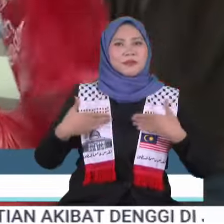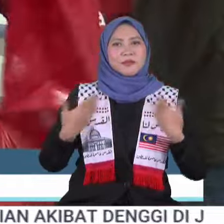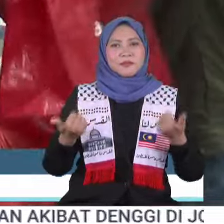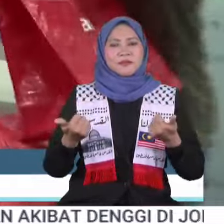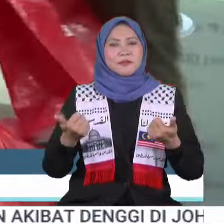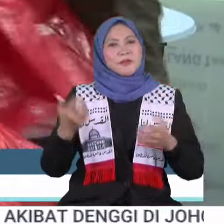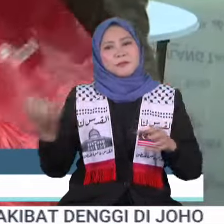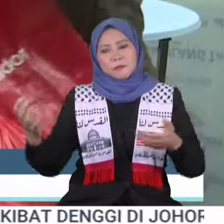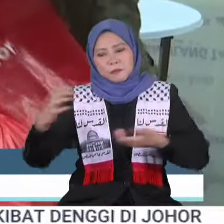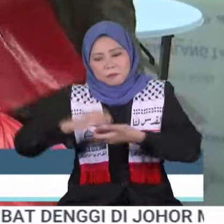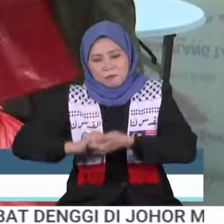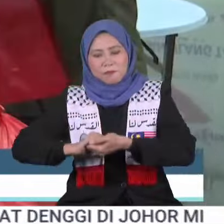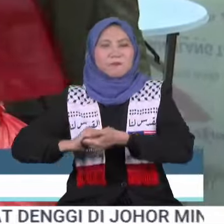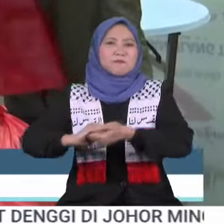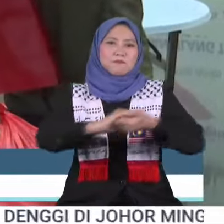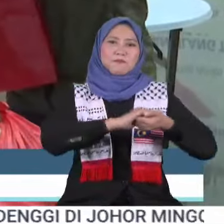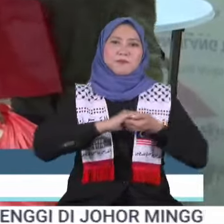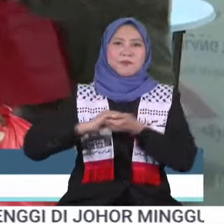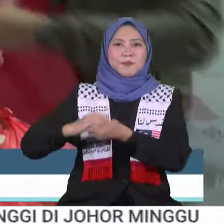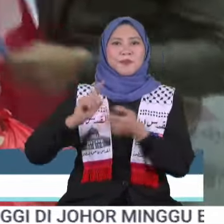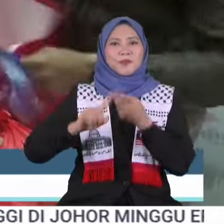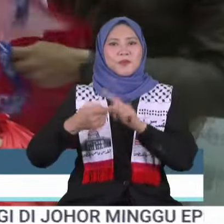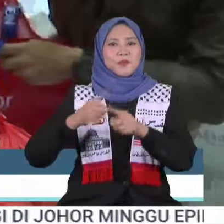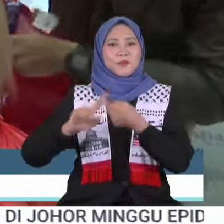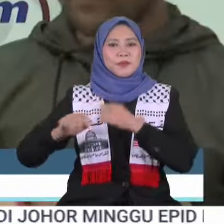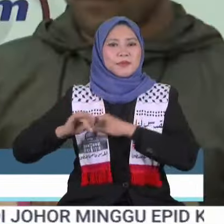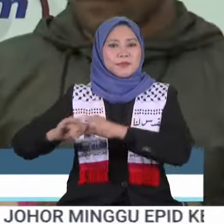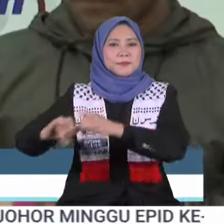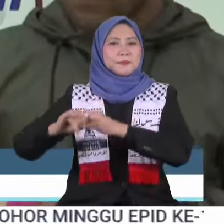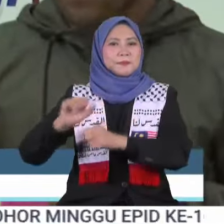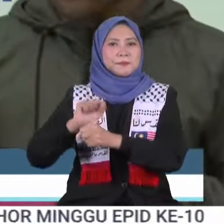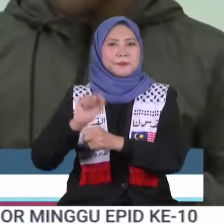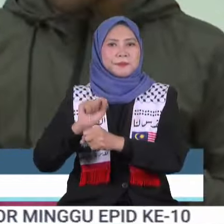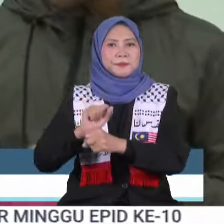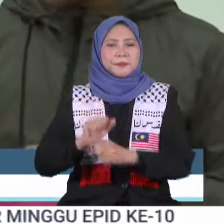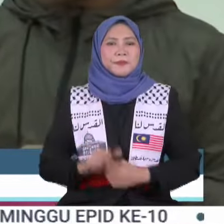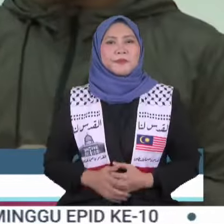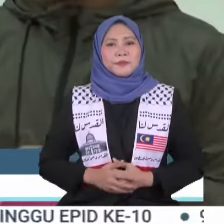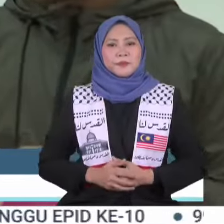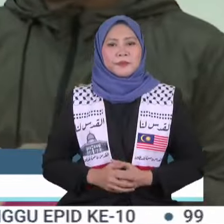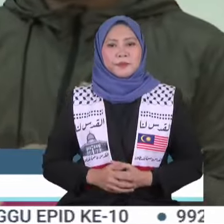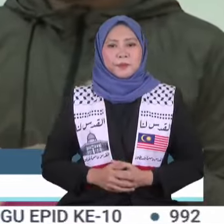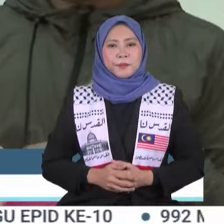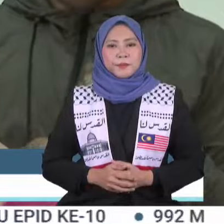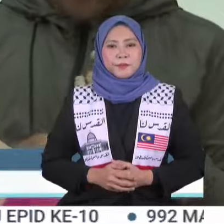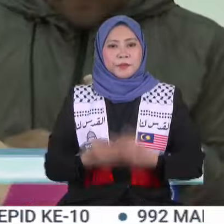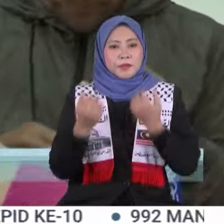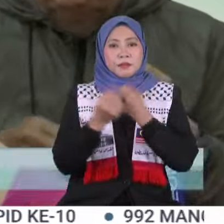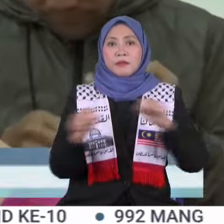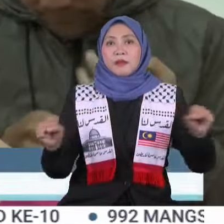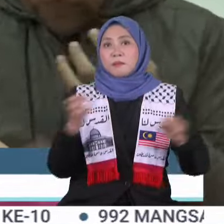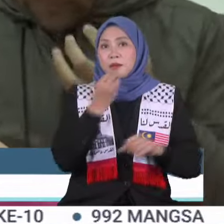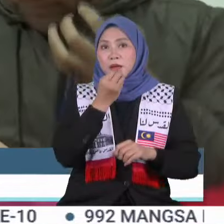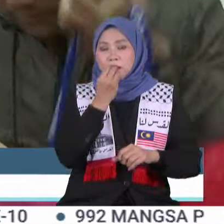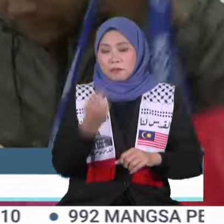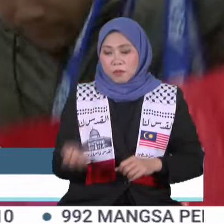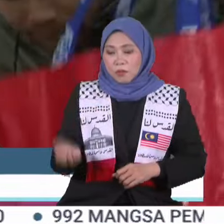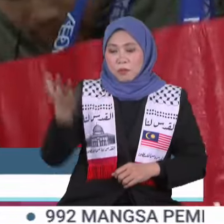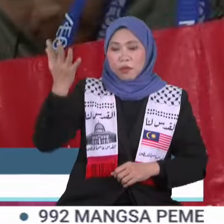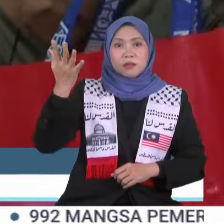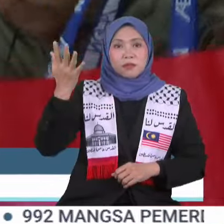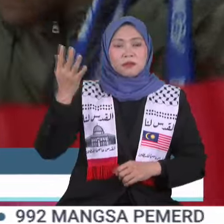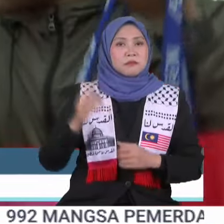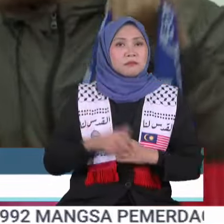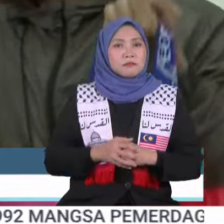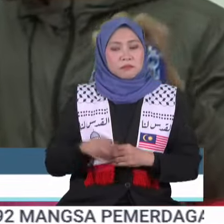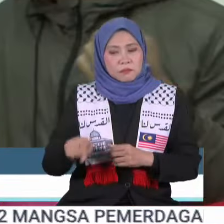langsung merapatkan ukuah sesama Rakan sekerja menyediakan juadah berbuka puasa untuk kami